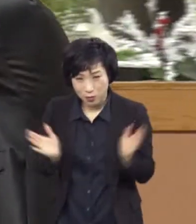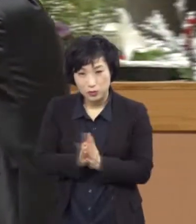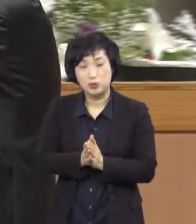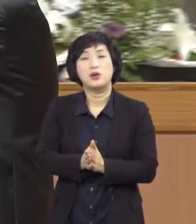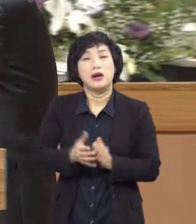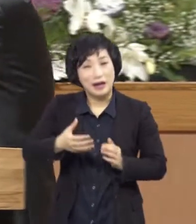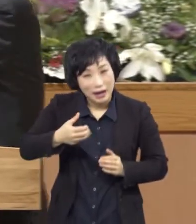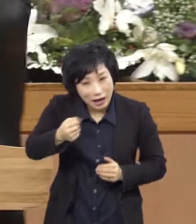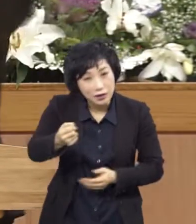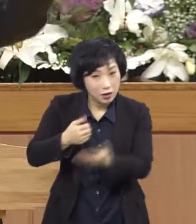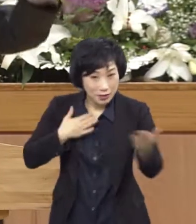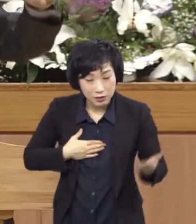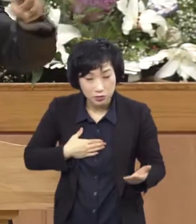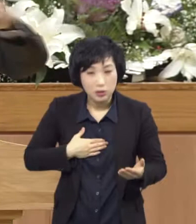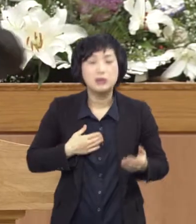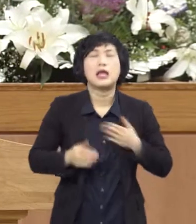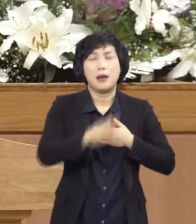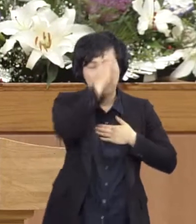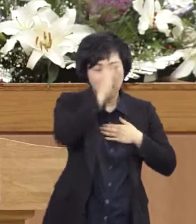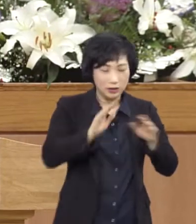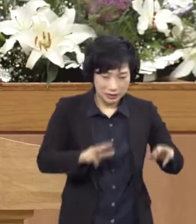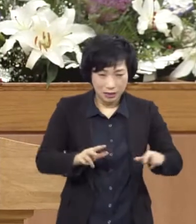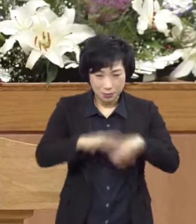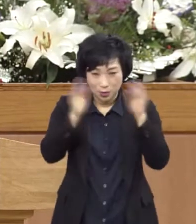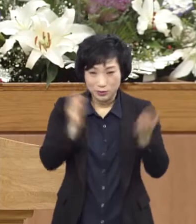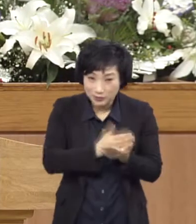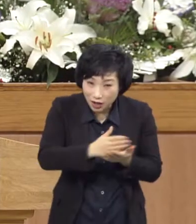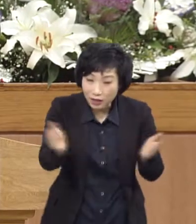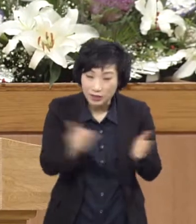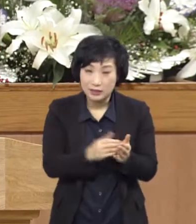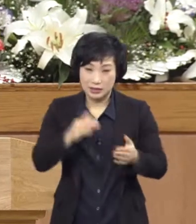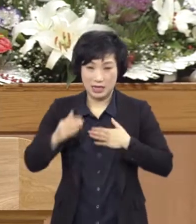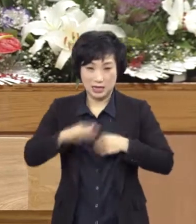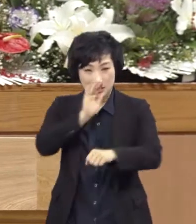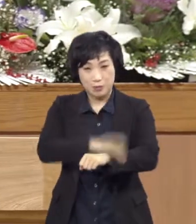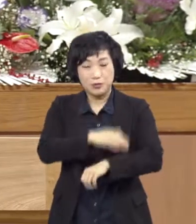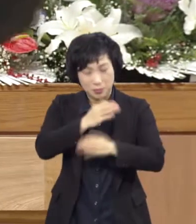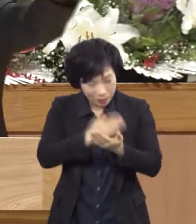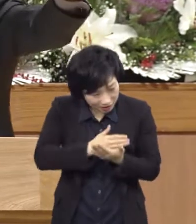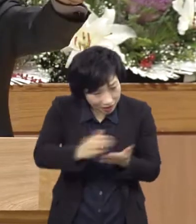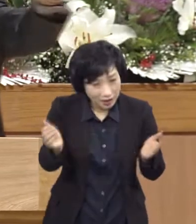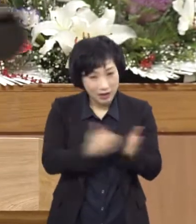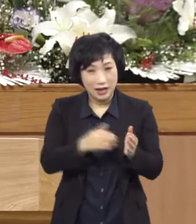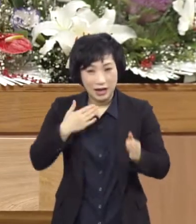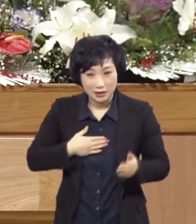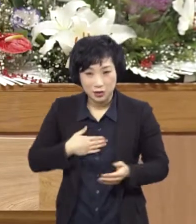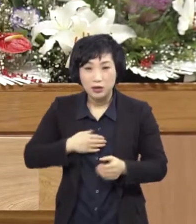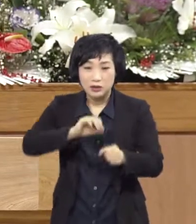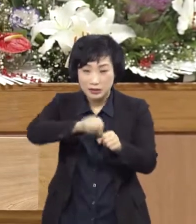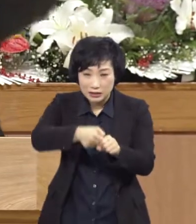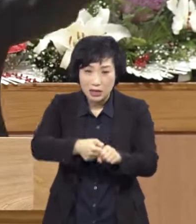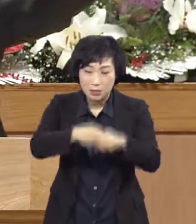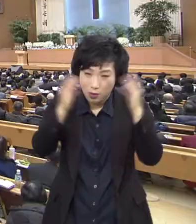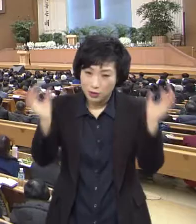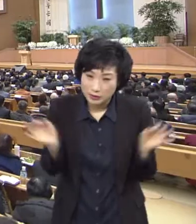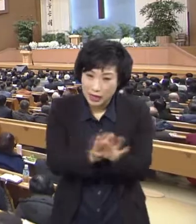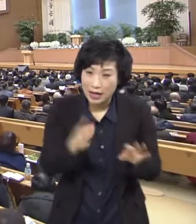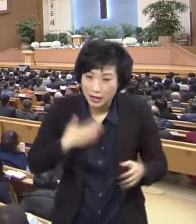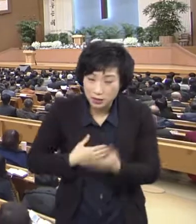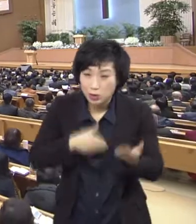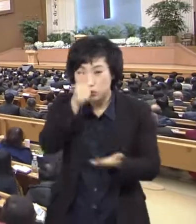질병도 채찍에 맞았으니 떠날 것입니다. 허물도 떠날 것입니다. 징계도 떠날 것입니다. 죄악도 떠날